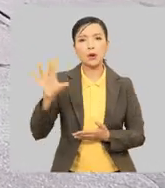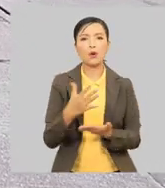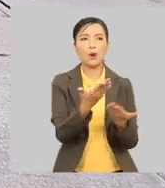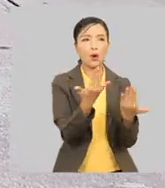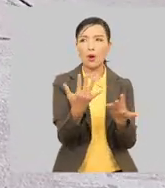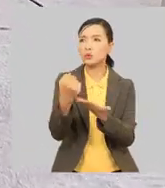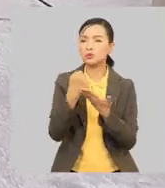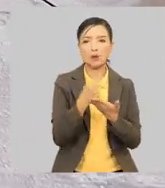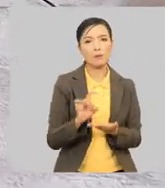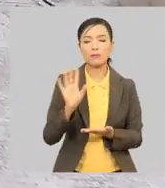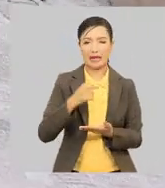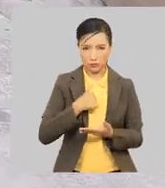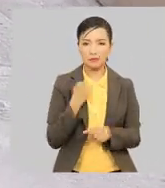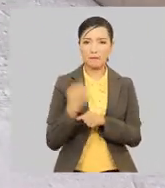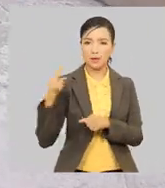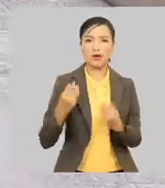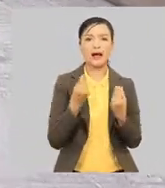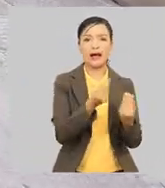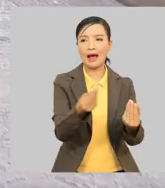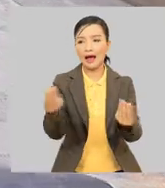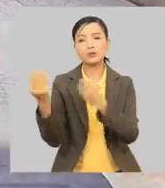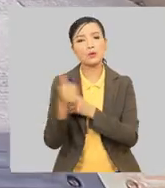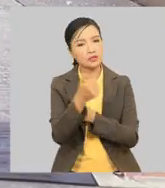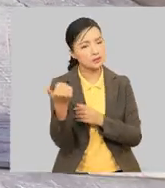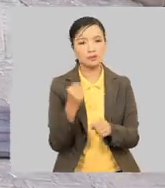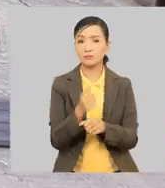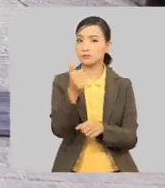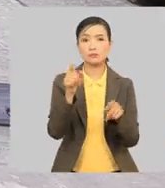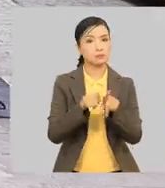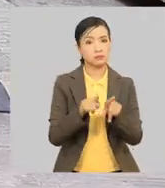จากคนอื่นเท่านั้นนะคะแต่ว่าเราก็สามารถทำประโยชน์ให้คนอื่นได้เหมือนกัน